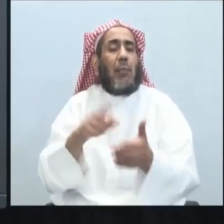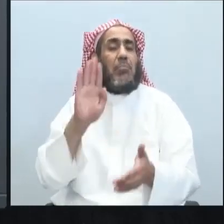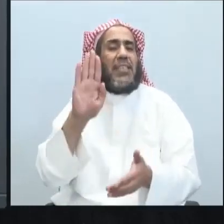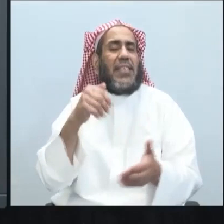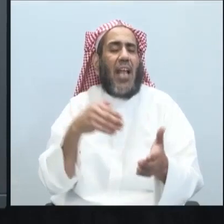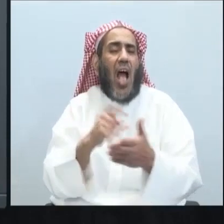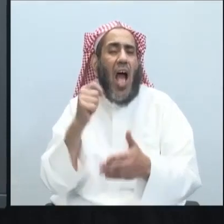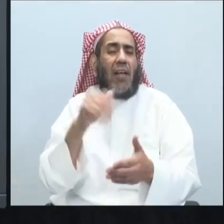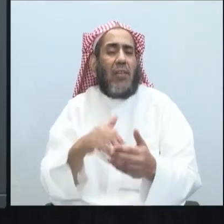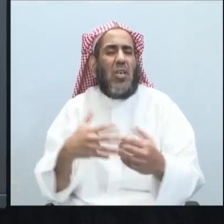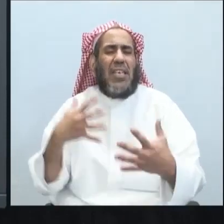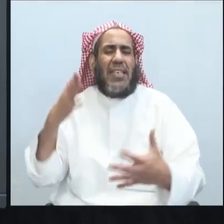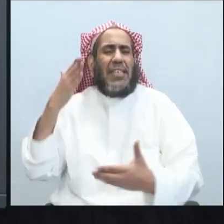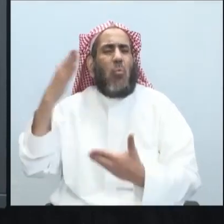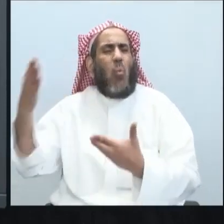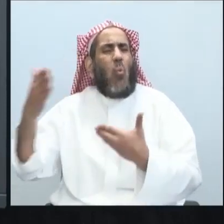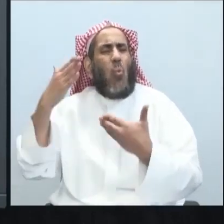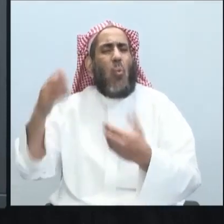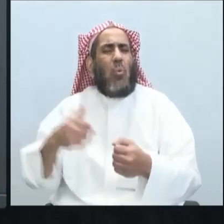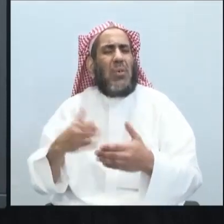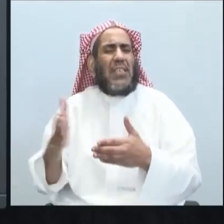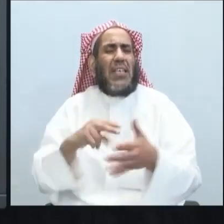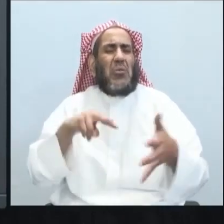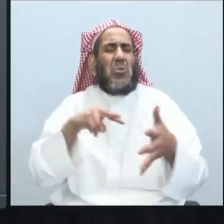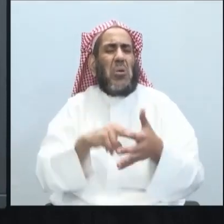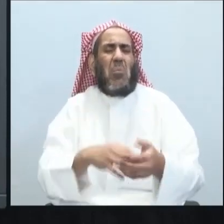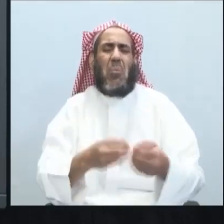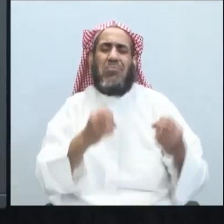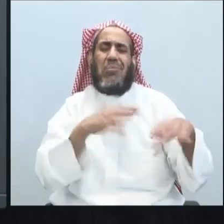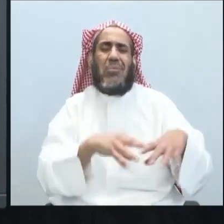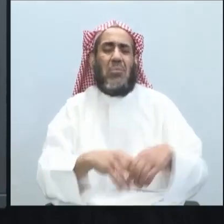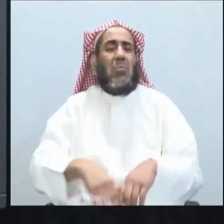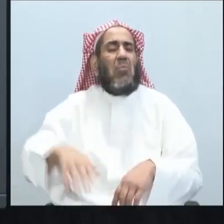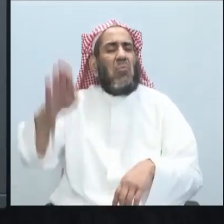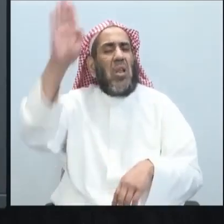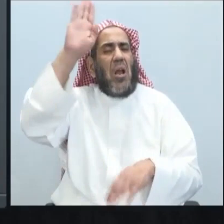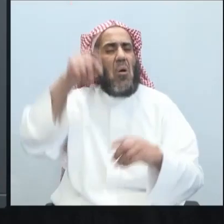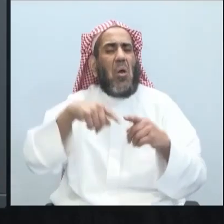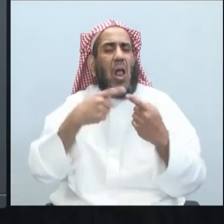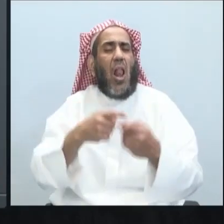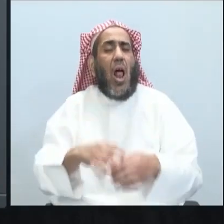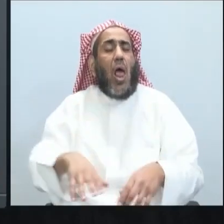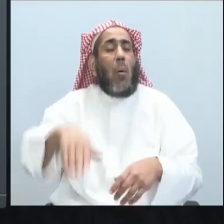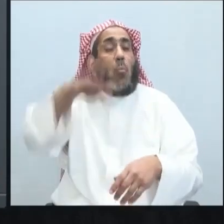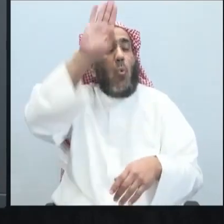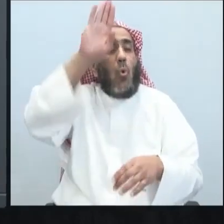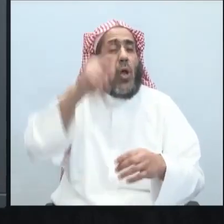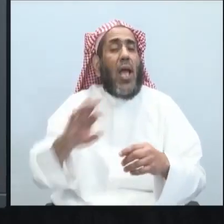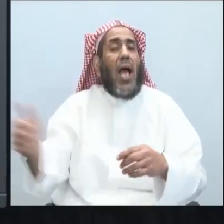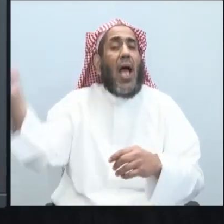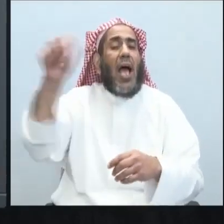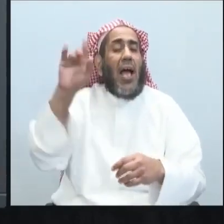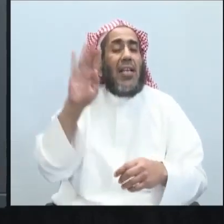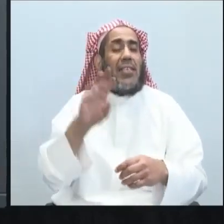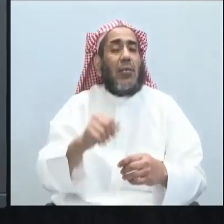طبعا وشكواه يبث شكواه بهجران الشام وخيبته في العراق ويتحسر على ملوك ال ساسان